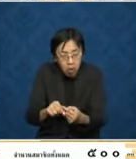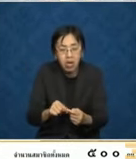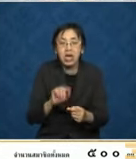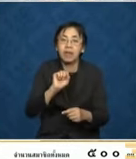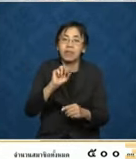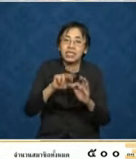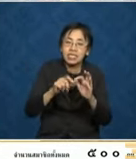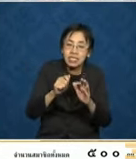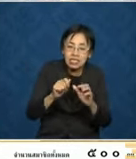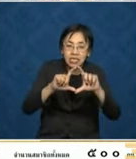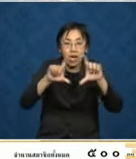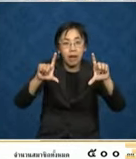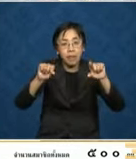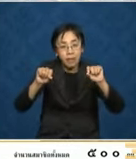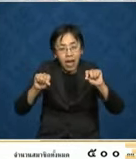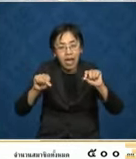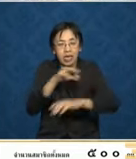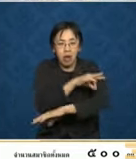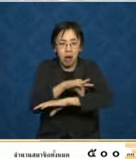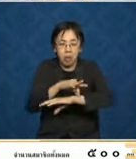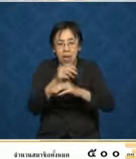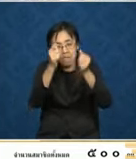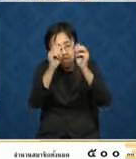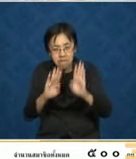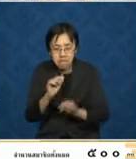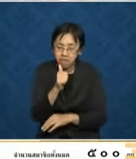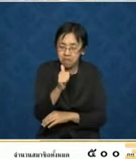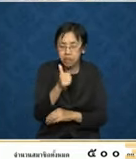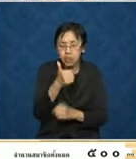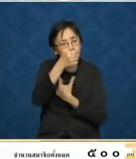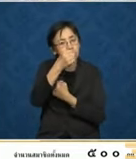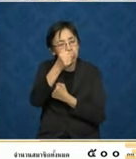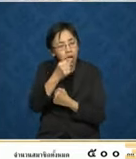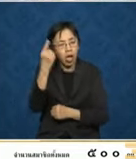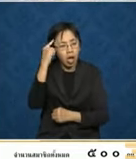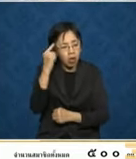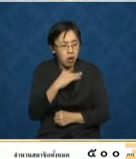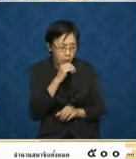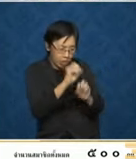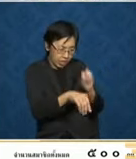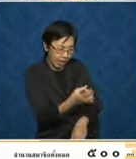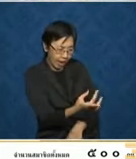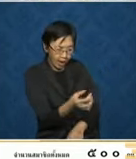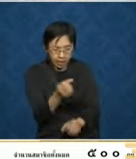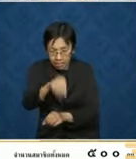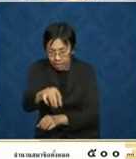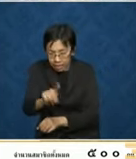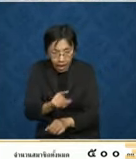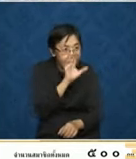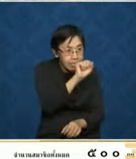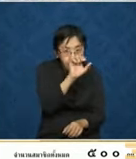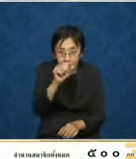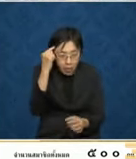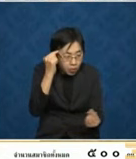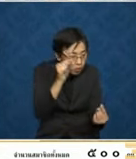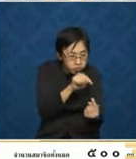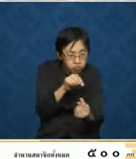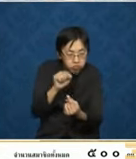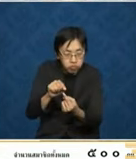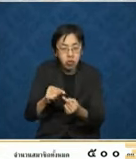ายป้ายสัญลักษณ์ที่ออกแบบมาอย่างดีน่าสนใจบอกประเภทขยะที่ชัดเจนและตัวอย่างดีๆจาก